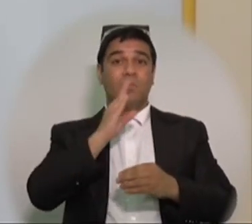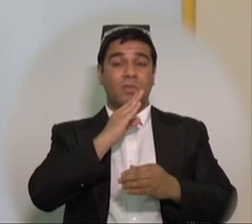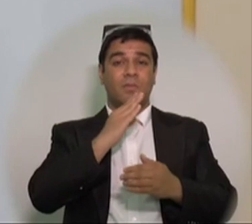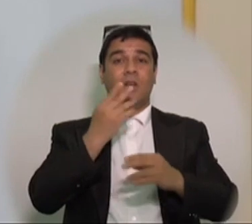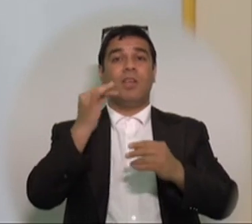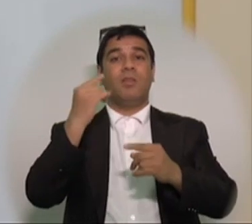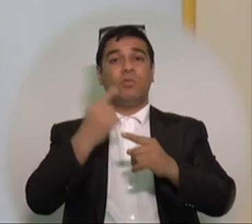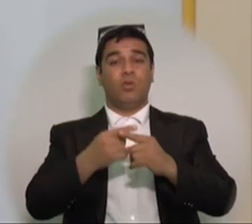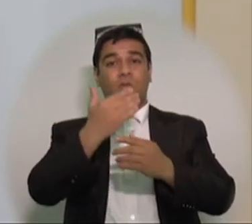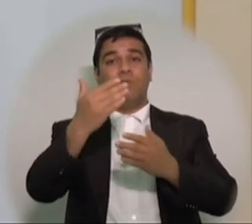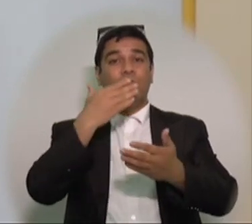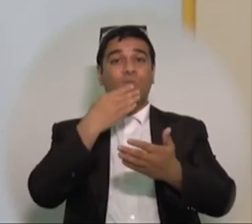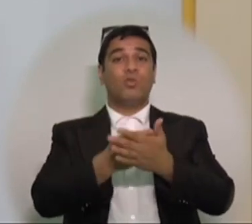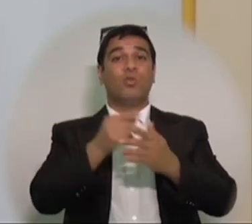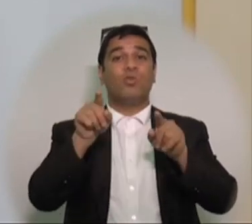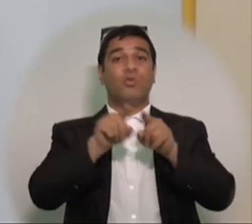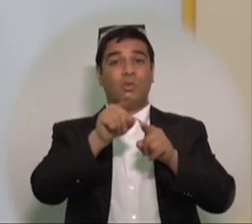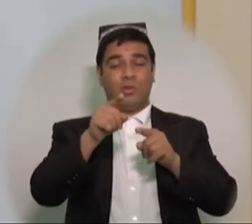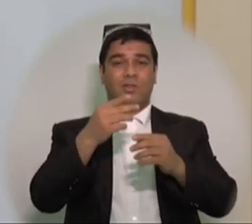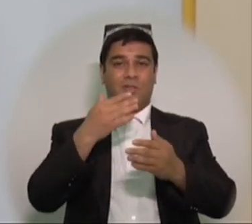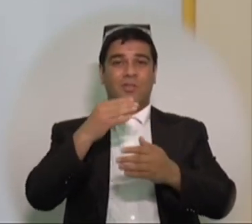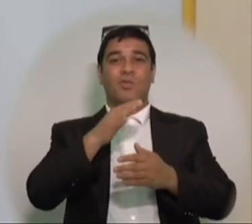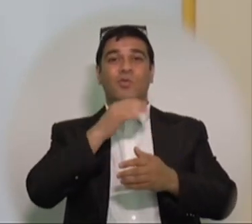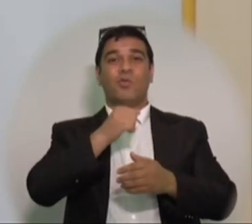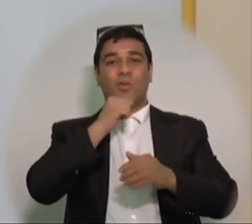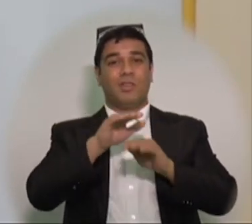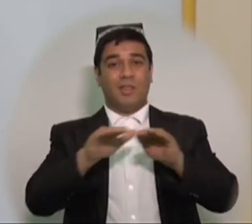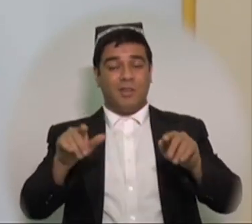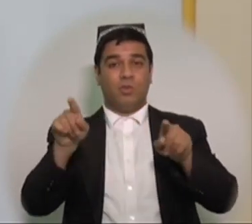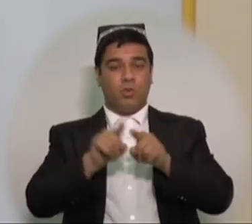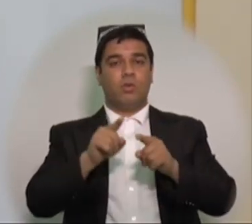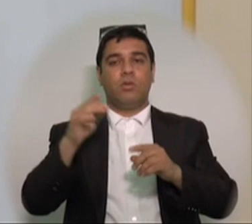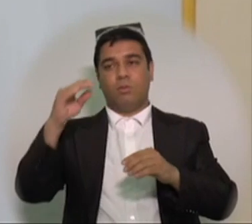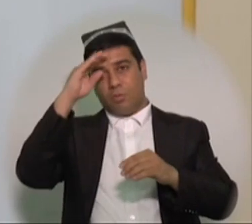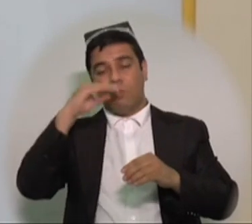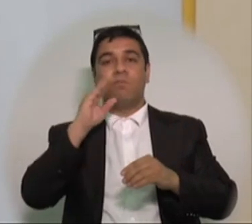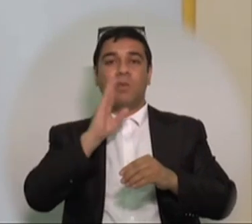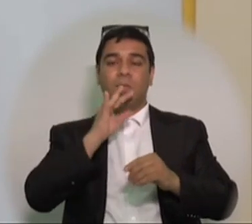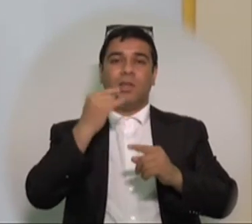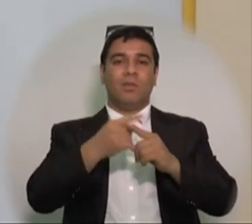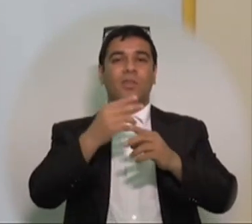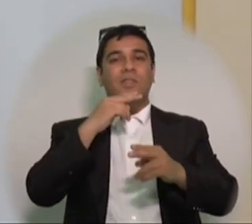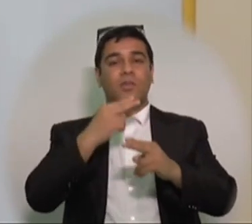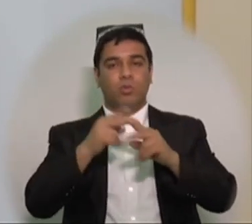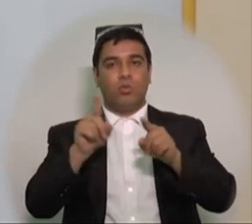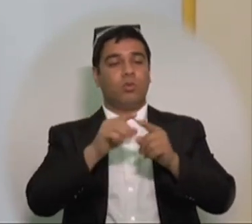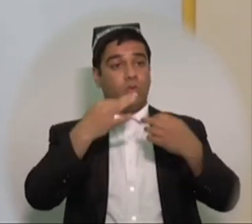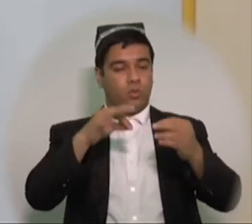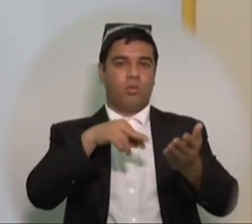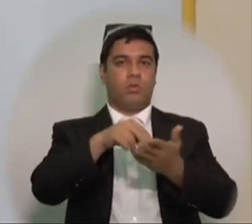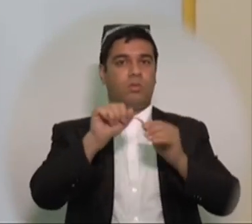özlerinin hanesi bulsa, birbirini ki hem ruhsat sorab girişedi. Ata ana hem balagat yaşıga yetken ballarını